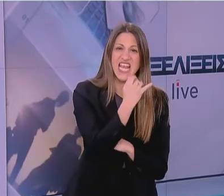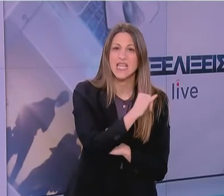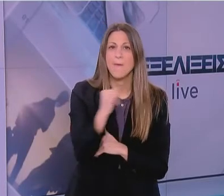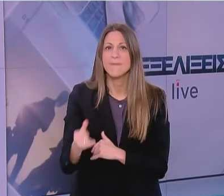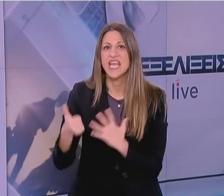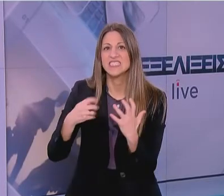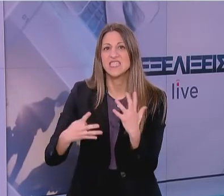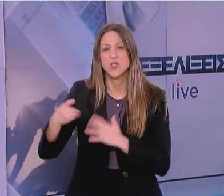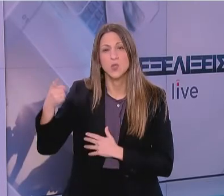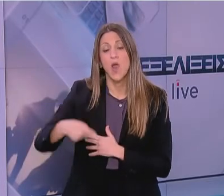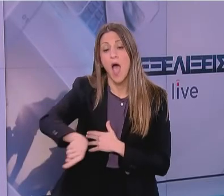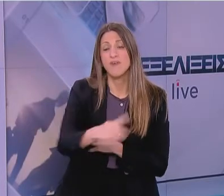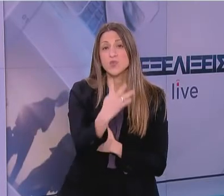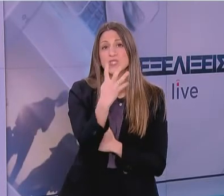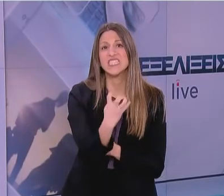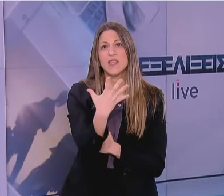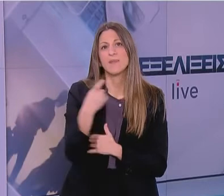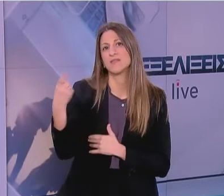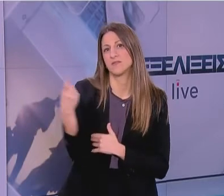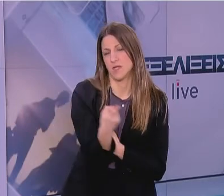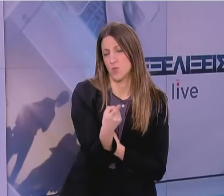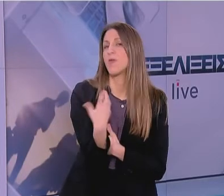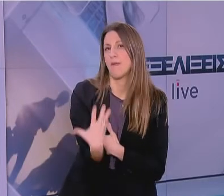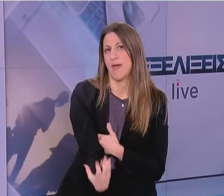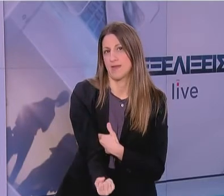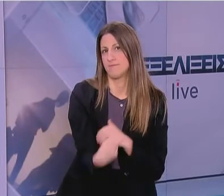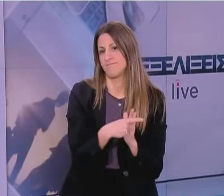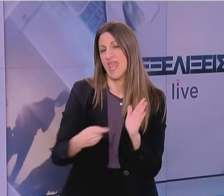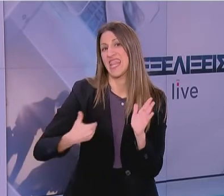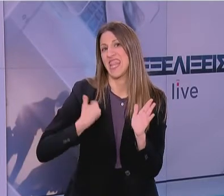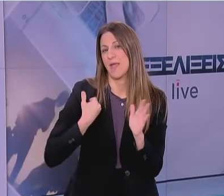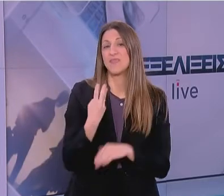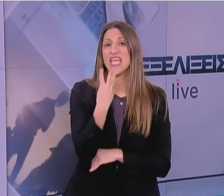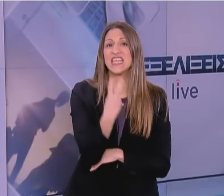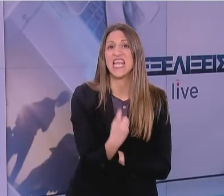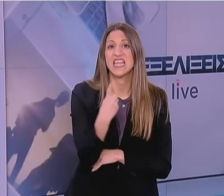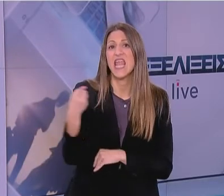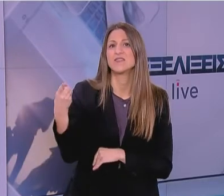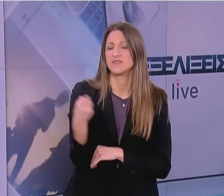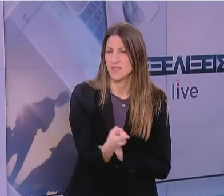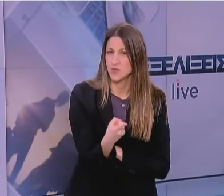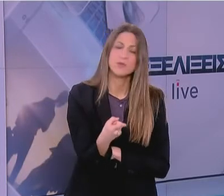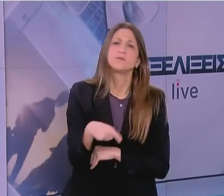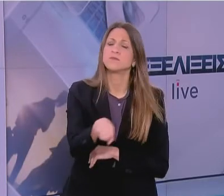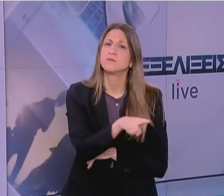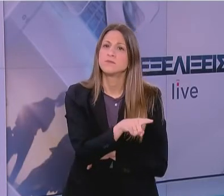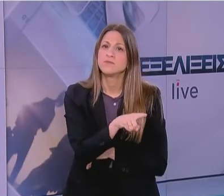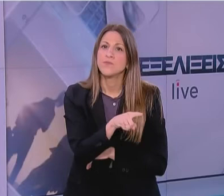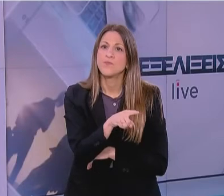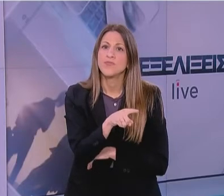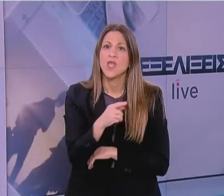ετών, το 45% της νόσου έχει καταγραφεί. Ενώ ένα 31% της νόσου έχει καταγραφεί σε